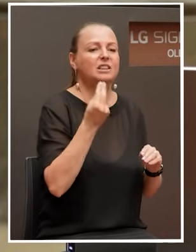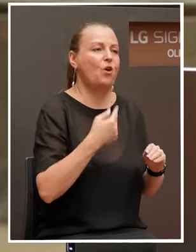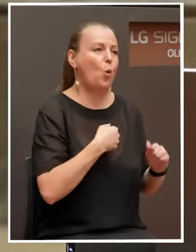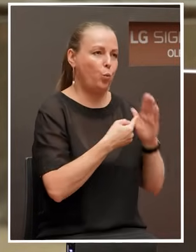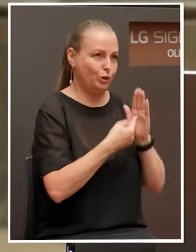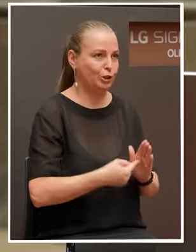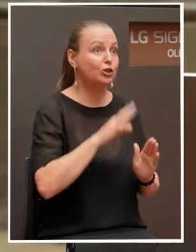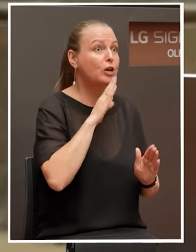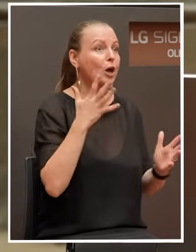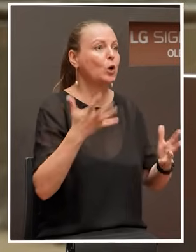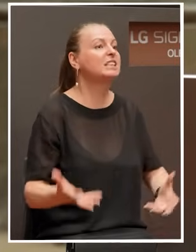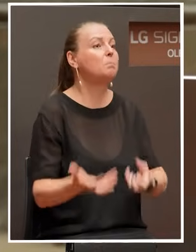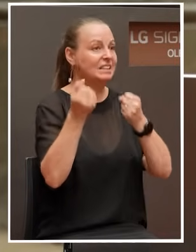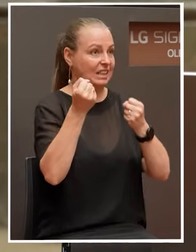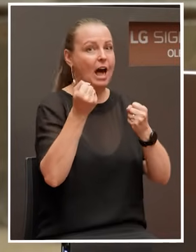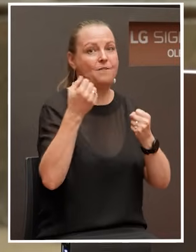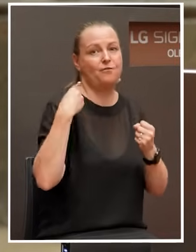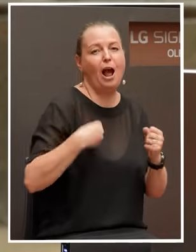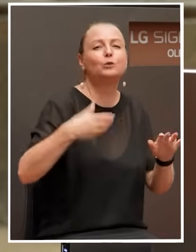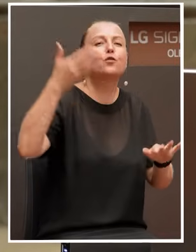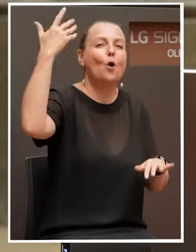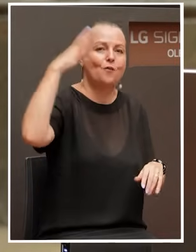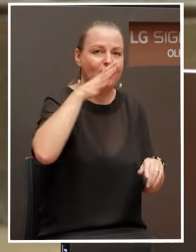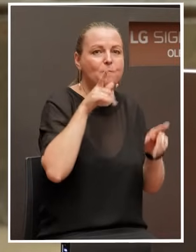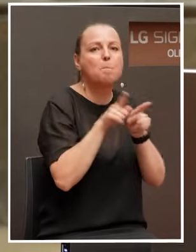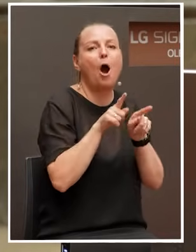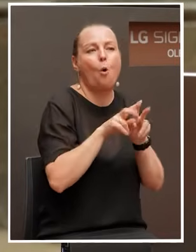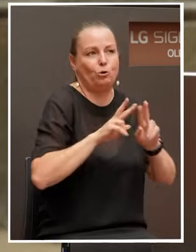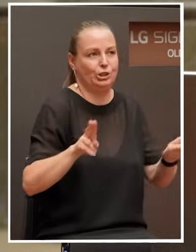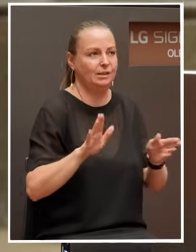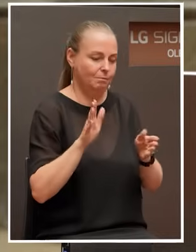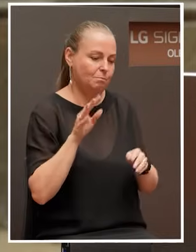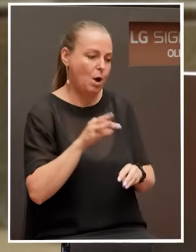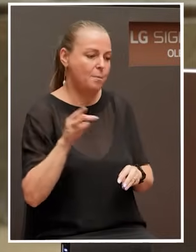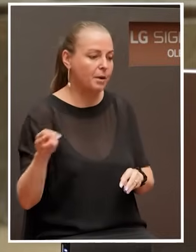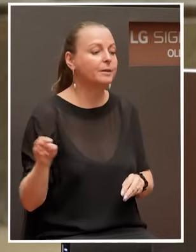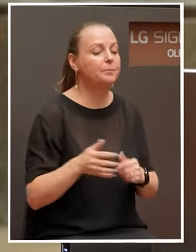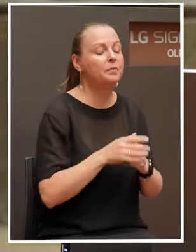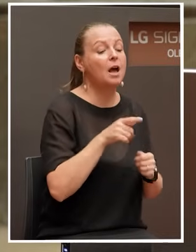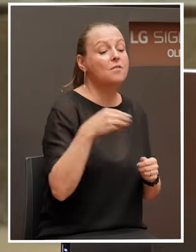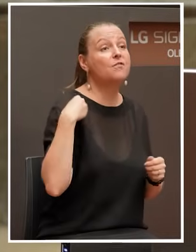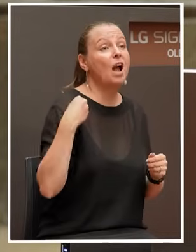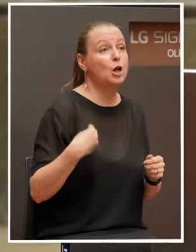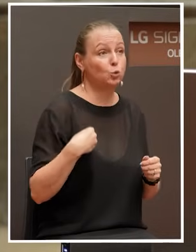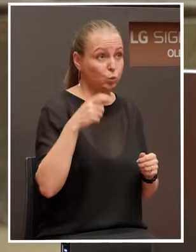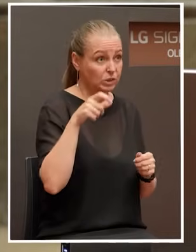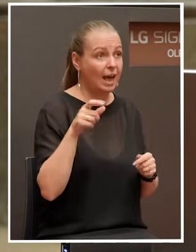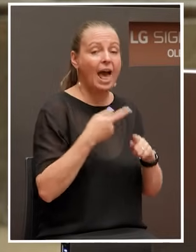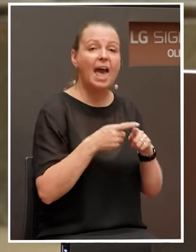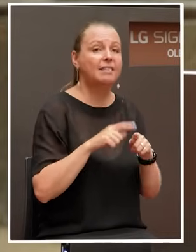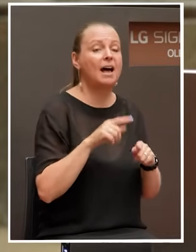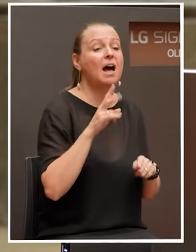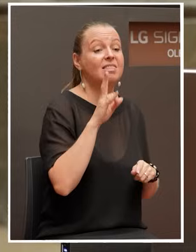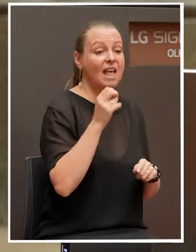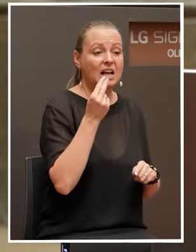похожий катастрофический момент. И нация, которая... А надо отдавать себе отчет в том, что французы – это не нация с чувством